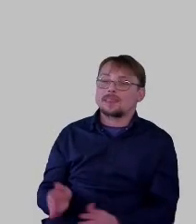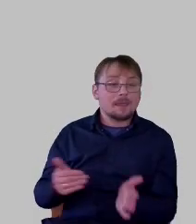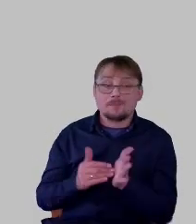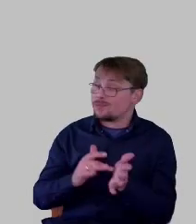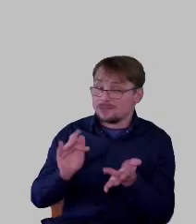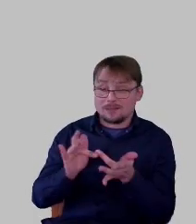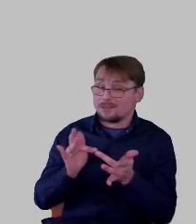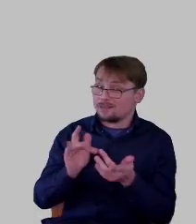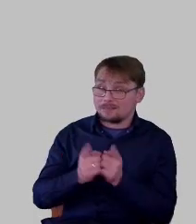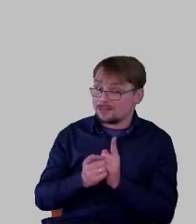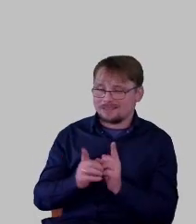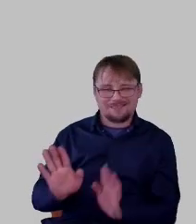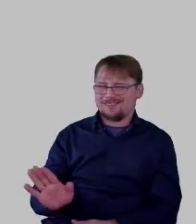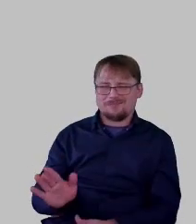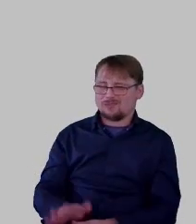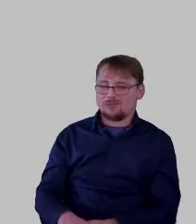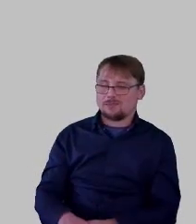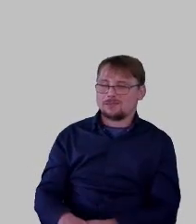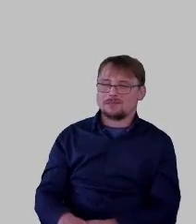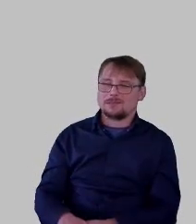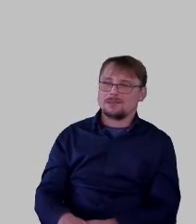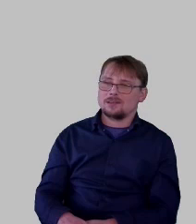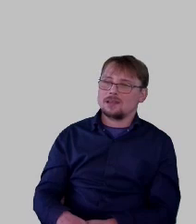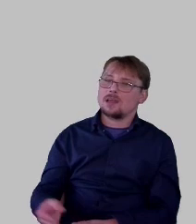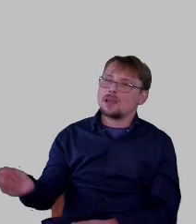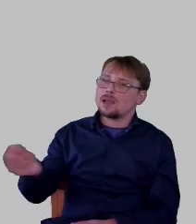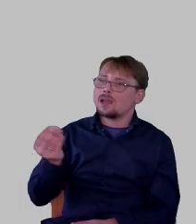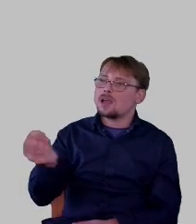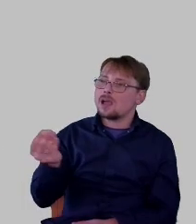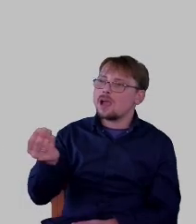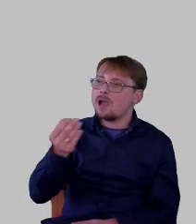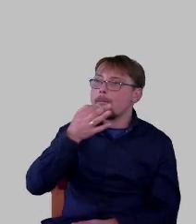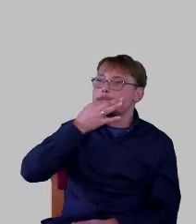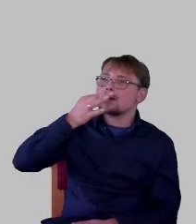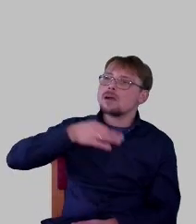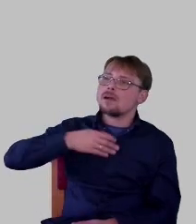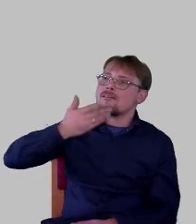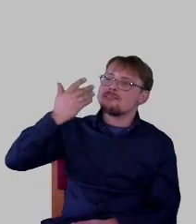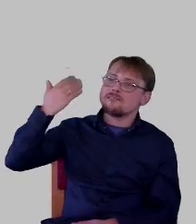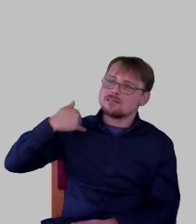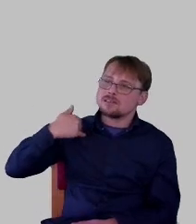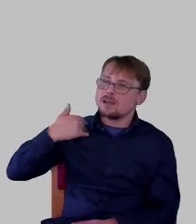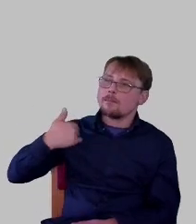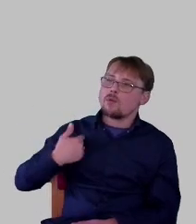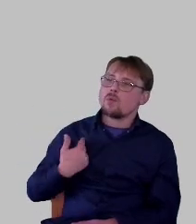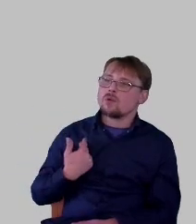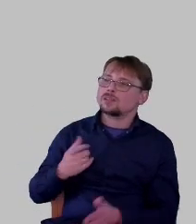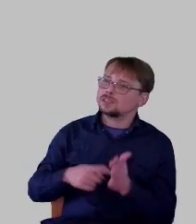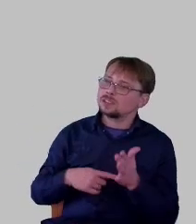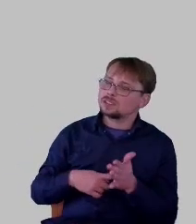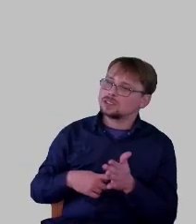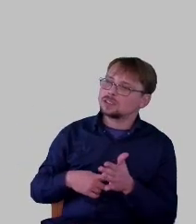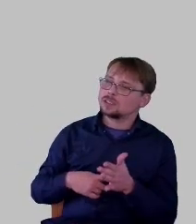tym zakresie. I też pytanie może przy okazji, odpowiedź na pytanie, które często pada, czy to